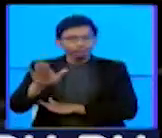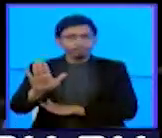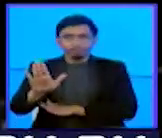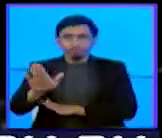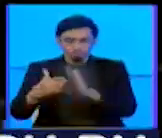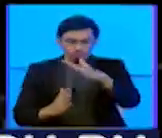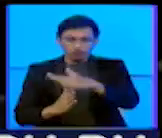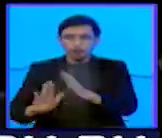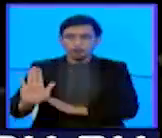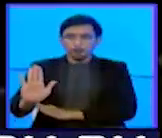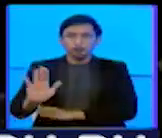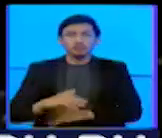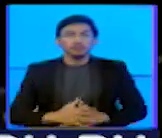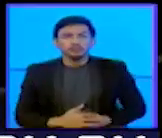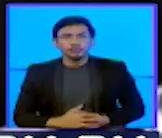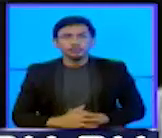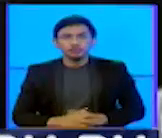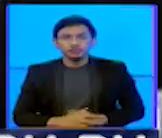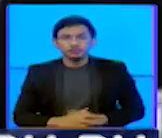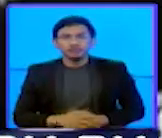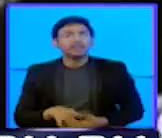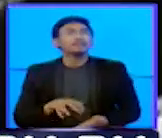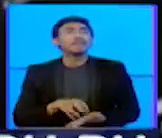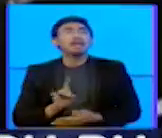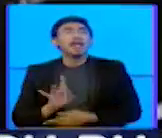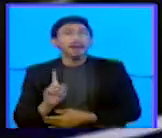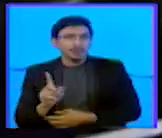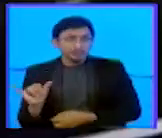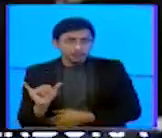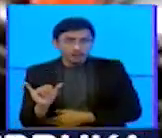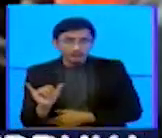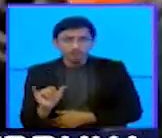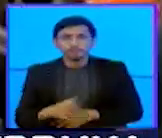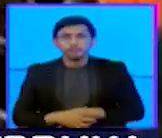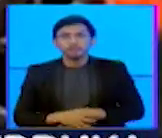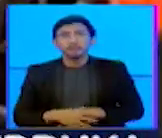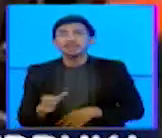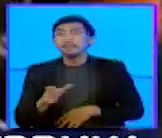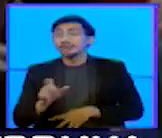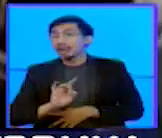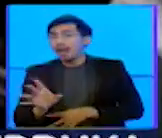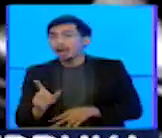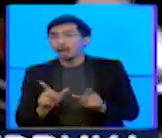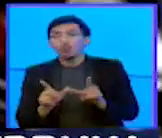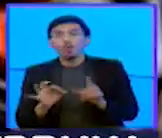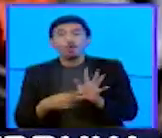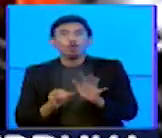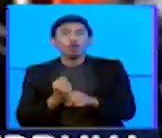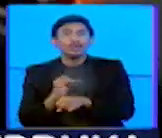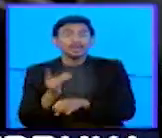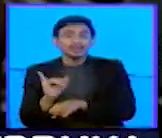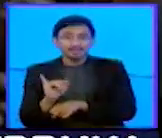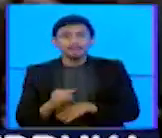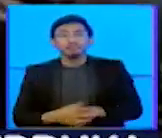Tidak hanya di Kecamatan Jatisrono, hal serupa juga terjadi di Kecamatan Jatiroto, Wonogiri. Puluhan ibu-ibu juga kedapatan berdesakan